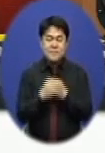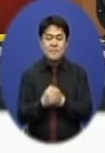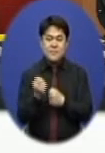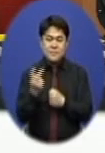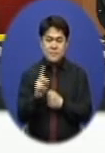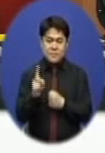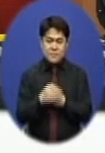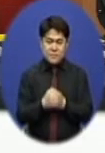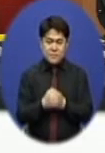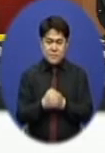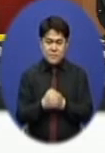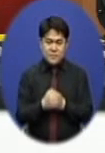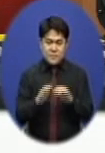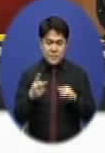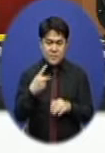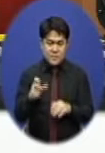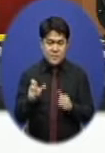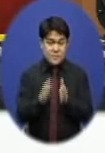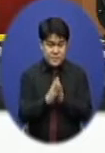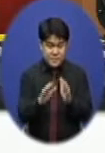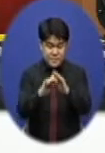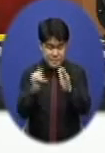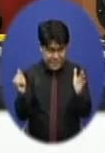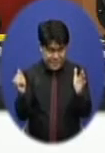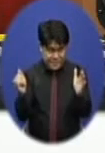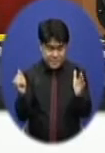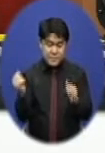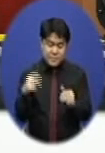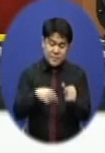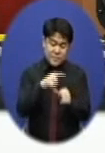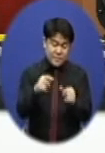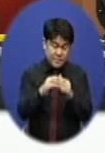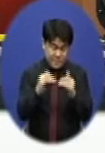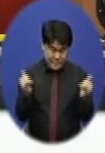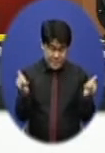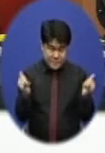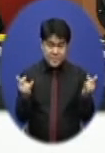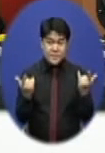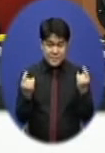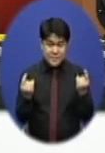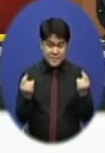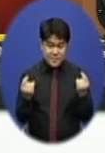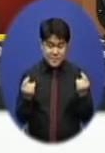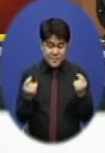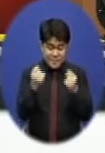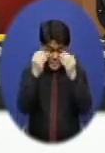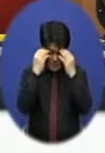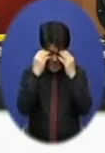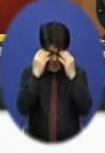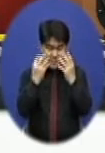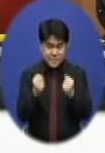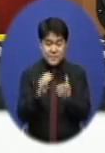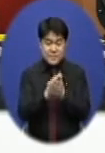이제 새해도 이제 돌아왔는데 가족 여러분에게 또 주위에 또 아버님을 위해서 함께 동고동락하는